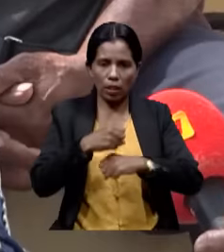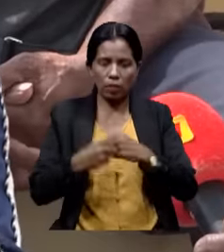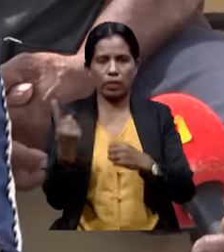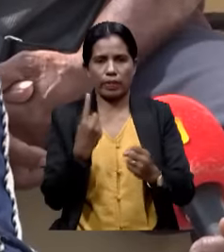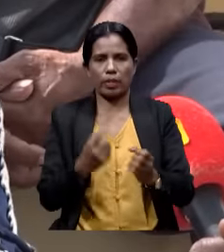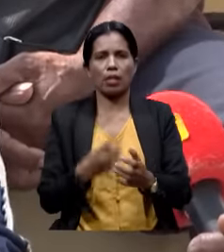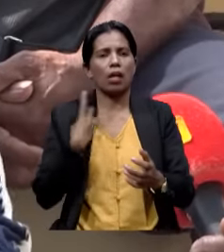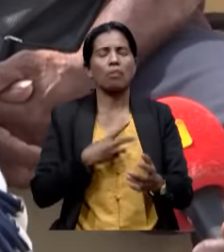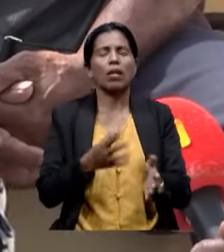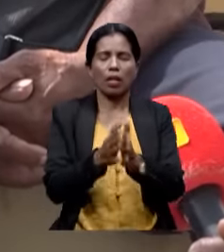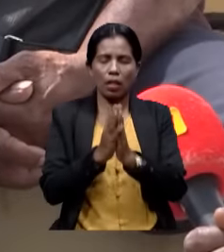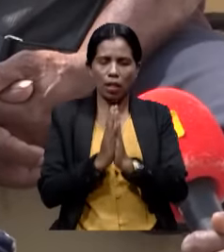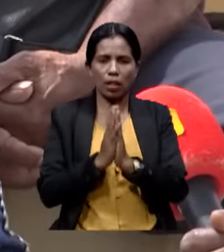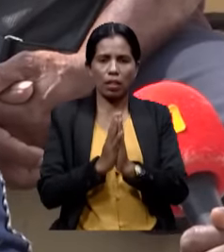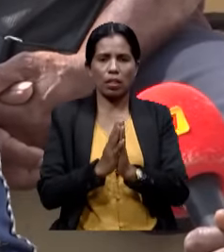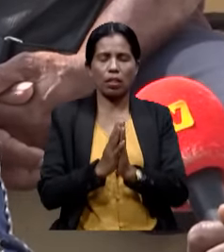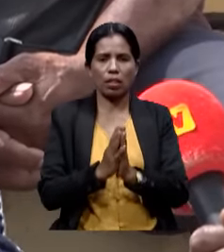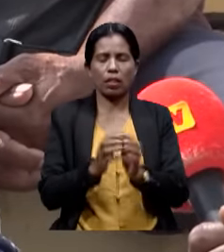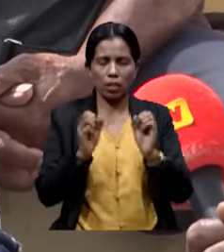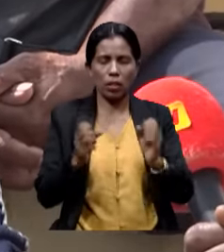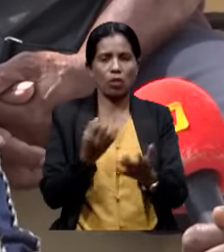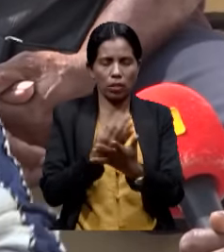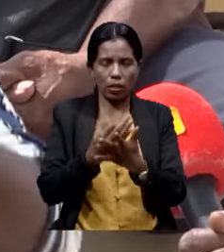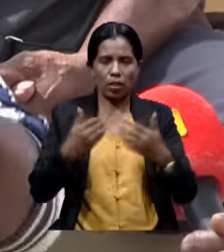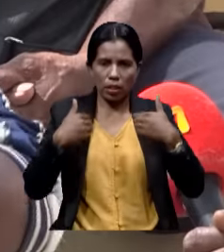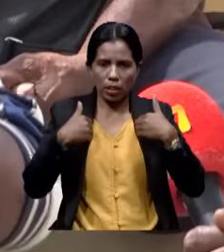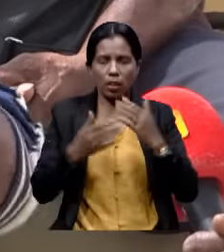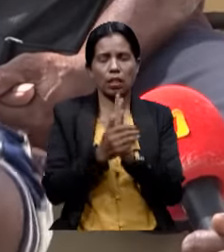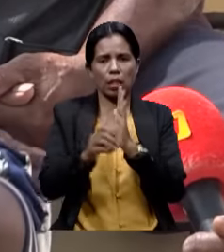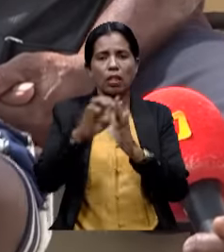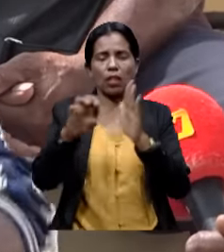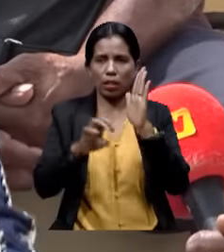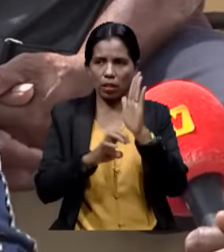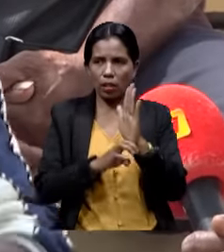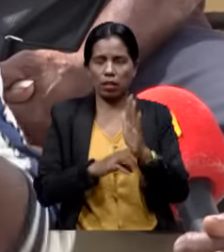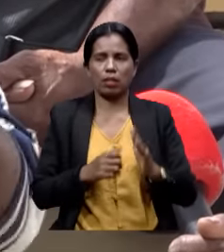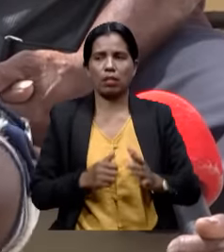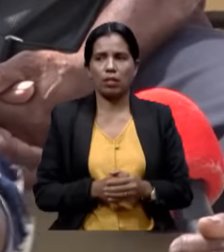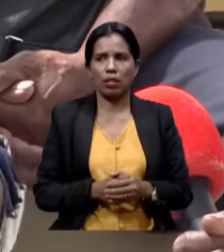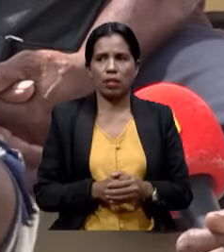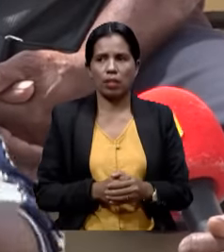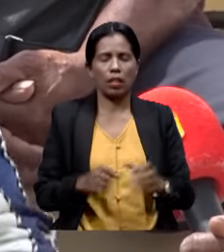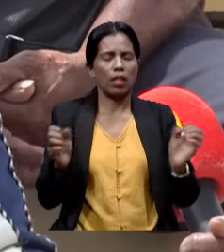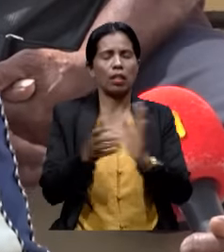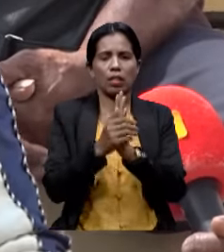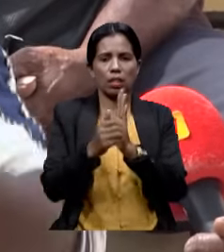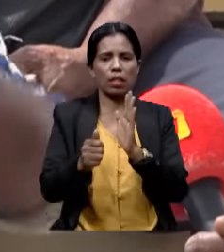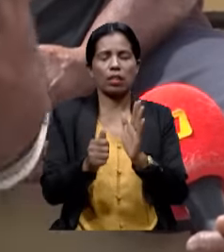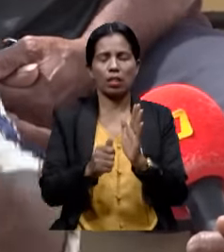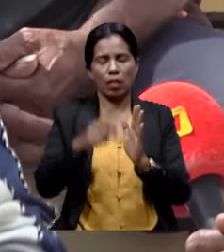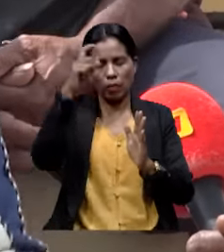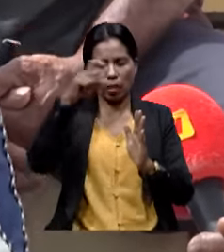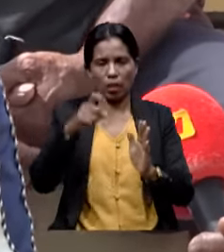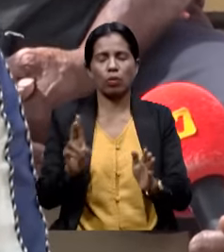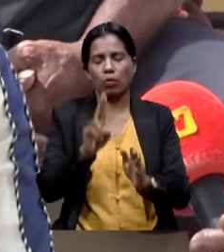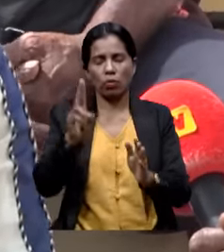ne kapasidade finansiero ne si frazil ne la. Lao si frazil lae. Istaru ne ne be gestor sirene ne lai kapasidade. Atau halus jastang